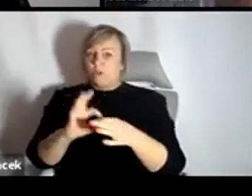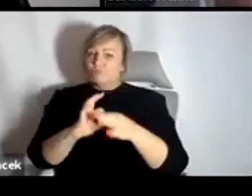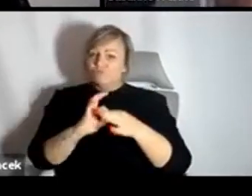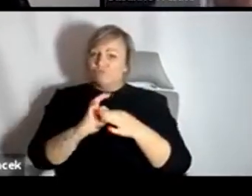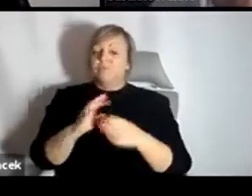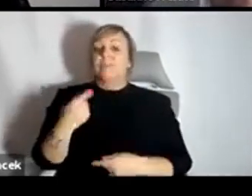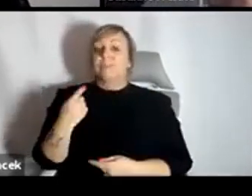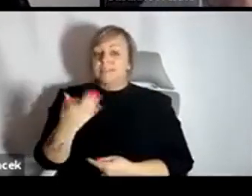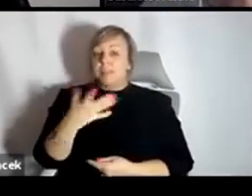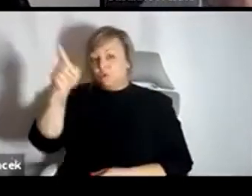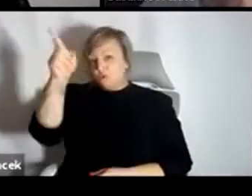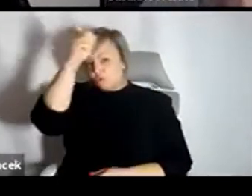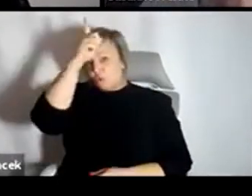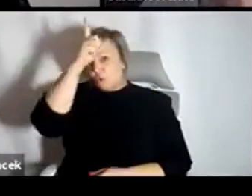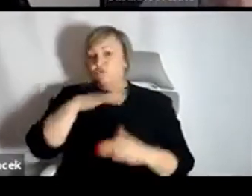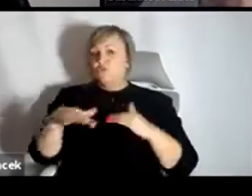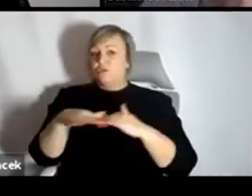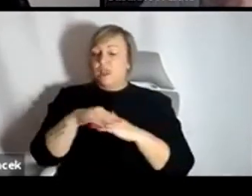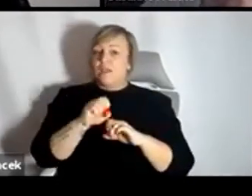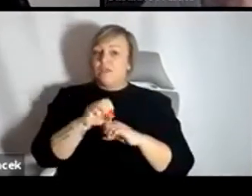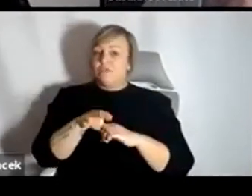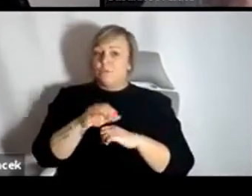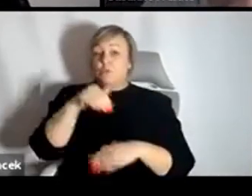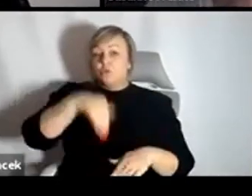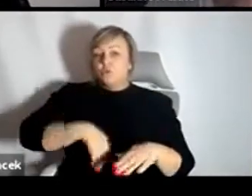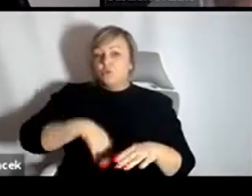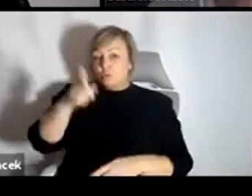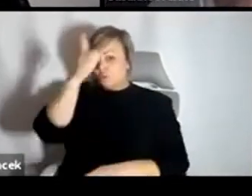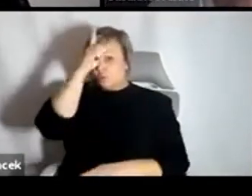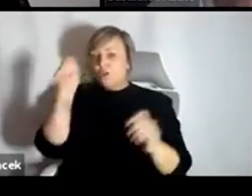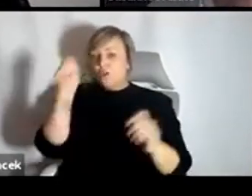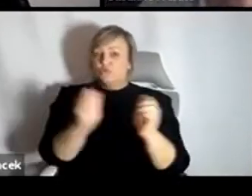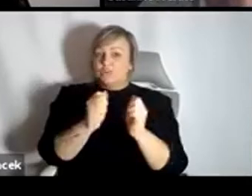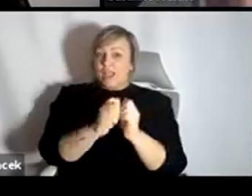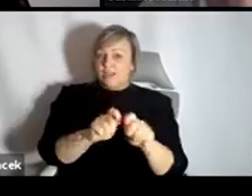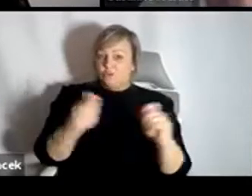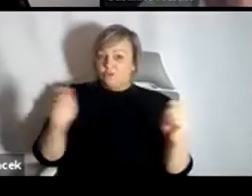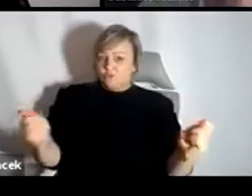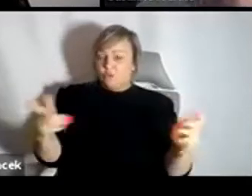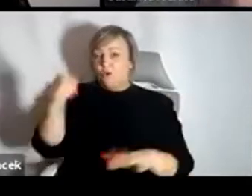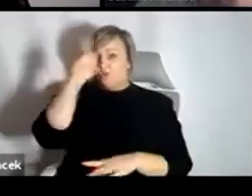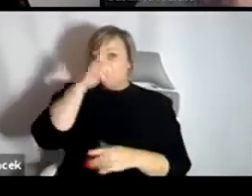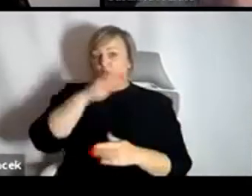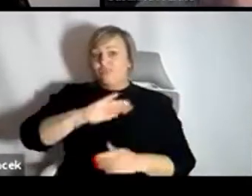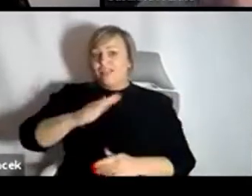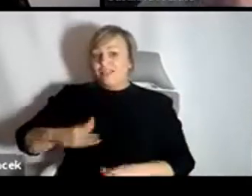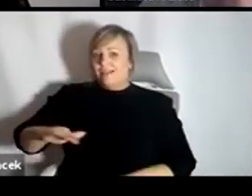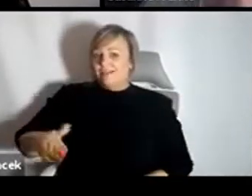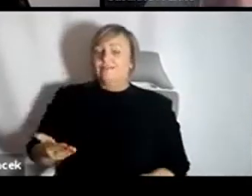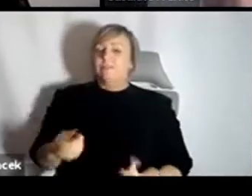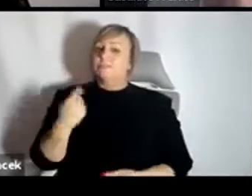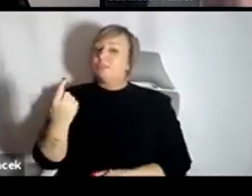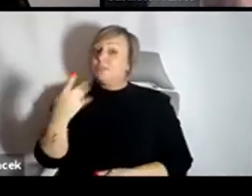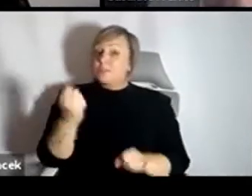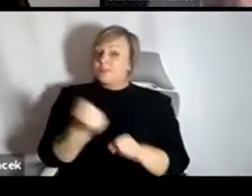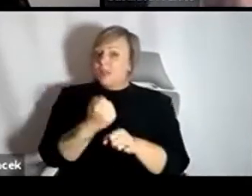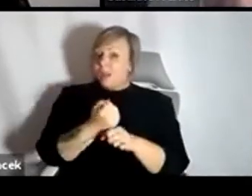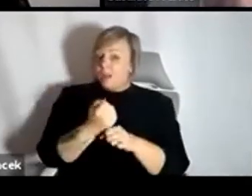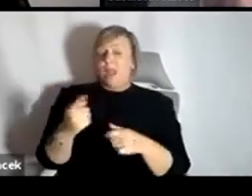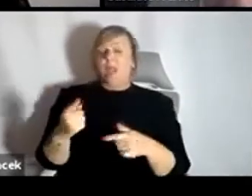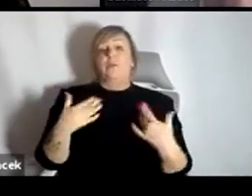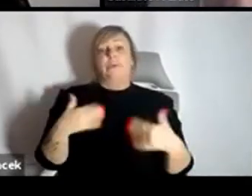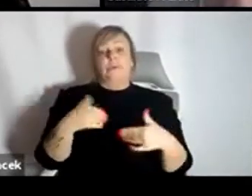den Deutschlandfunk, die Süddeutsche Zeitung und die Deutsche Welle. Für seine Arbeit wurde Ronny gleich